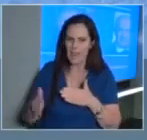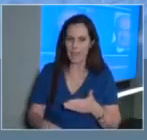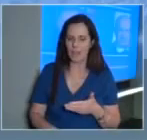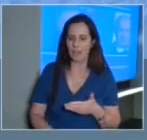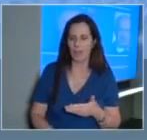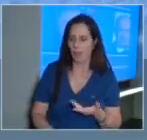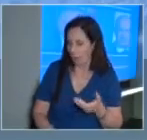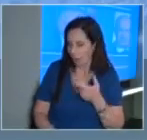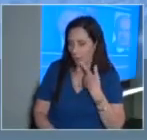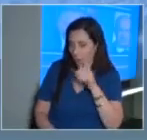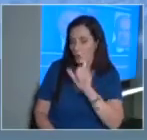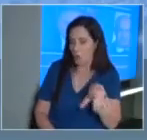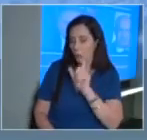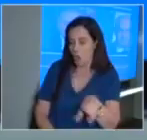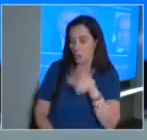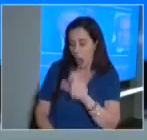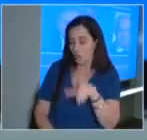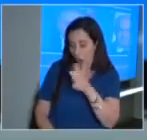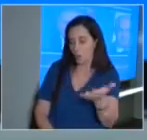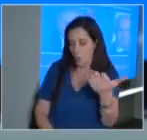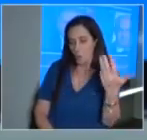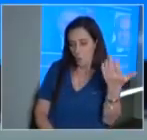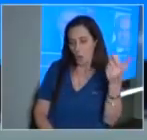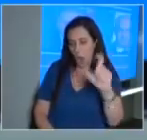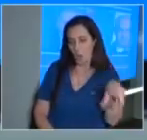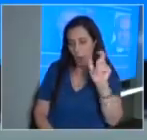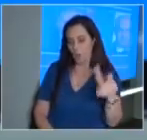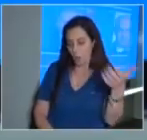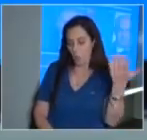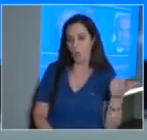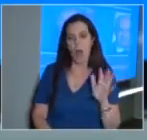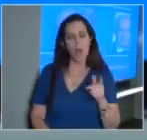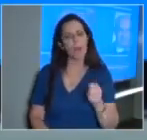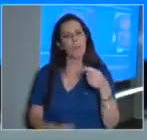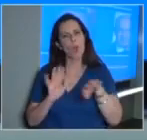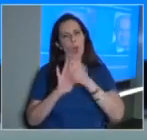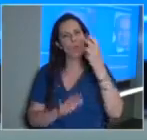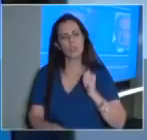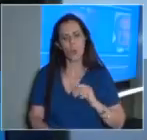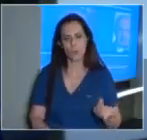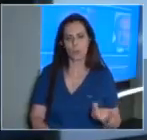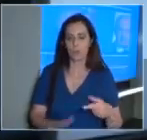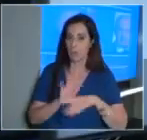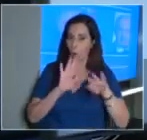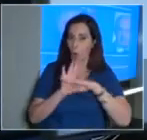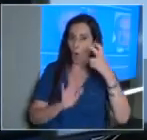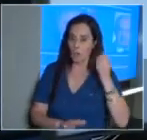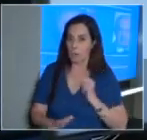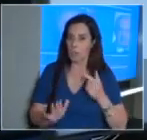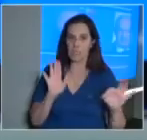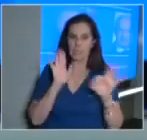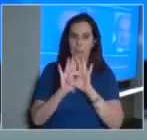עם האשמות, עד סוף התוכנית אפשר להשאיר עם האשמות. אבל למה דווקא חוק הגיוס? כי חוק הגיוס זה